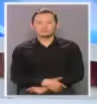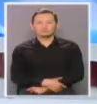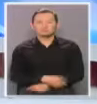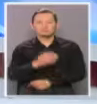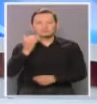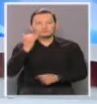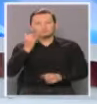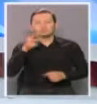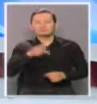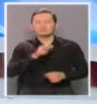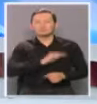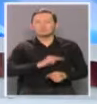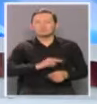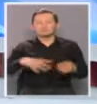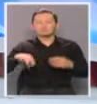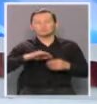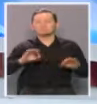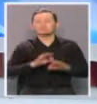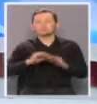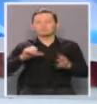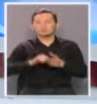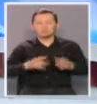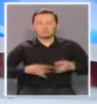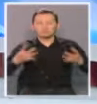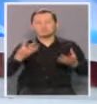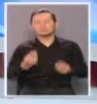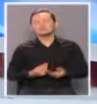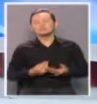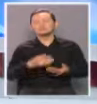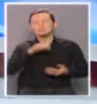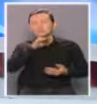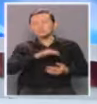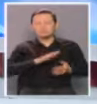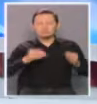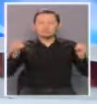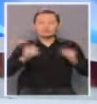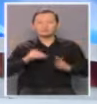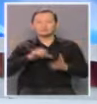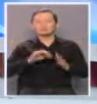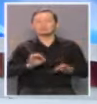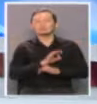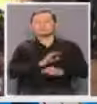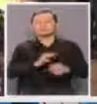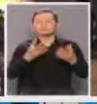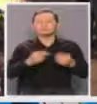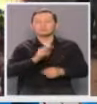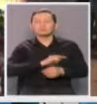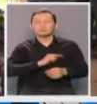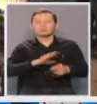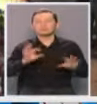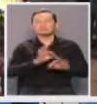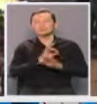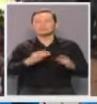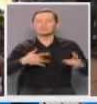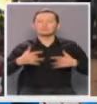Около 2000 работников культуры и искусства отметили свой профессиональный праздник. Торжественное мероприятие по случаю Дня работников культуры и искусства